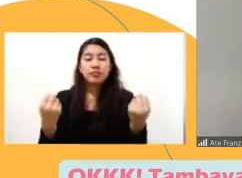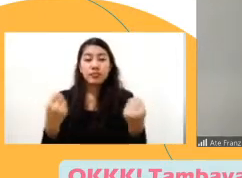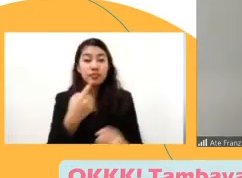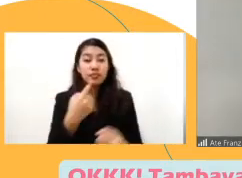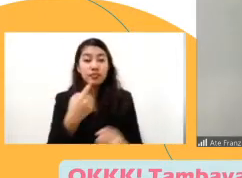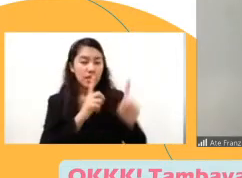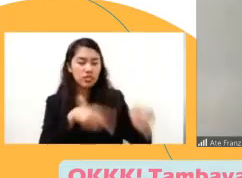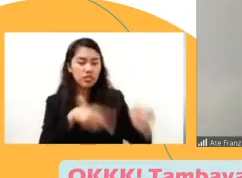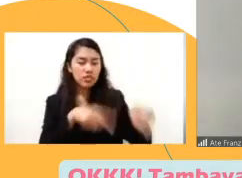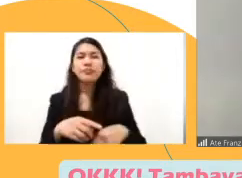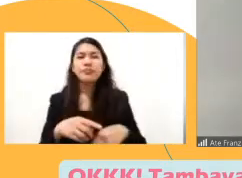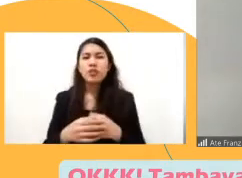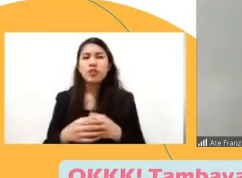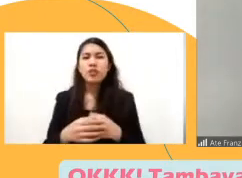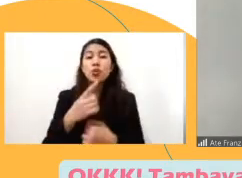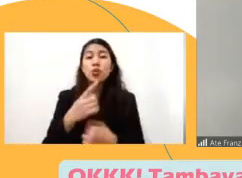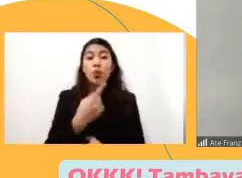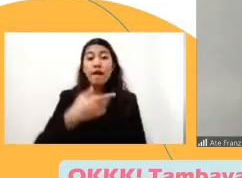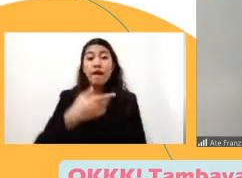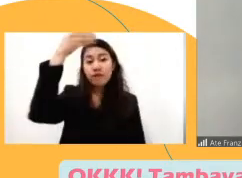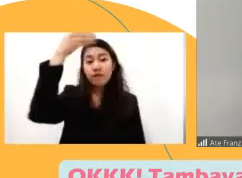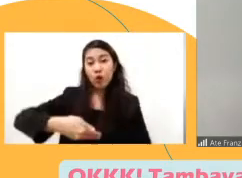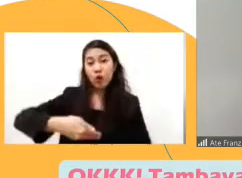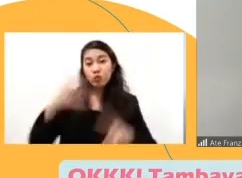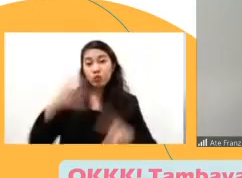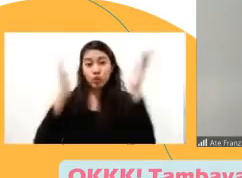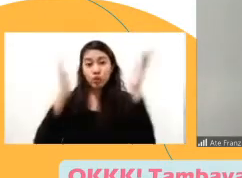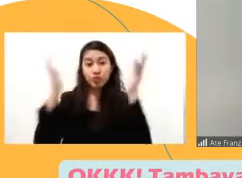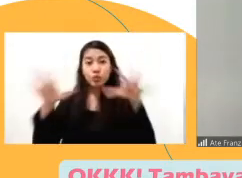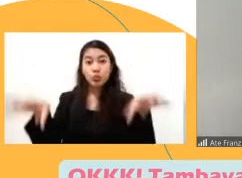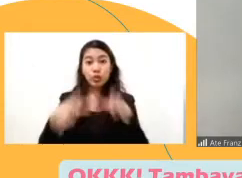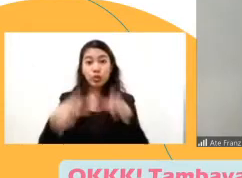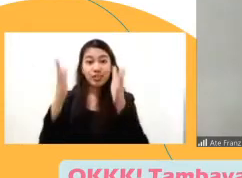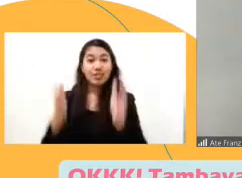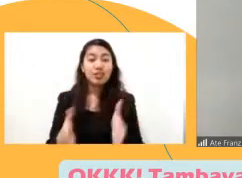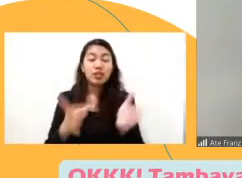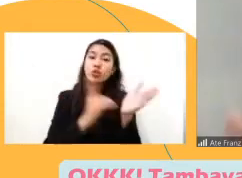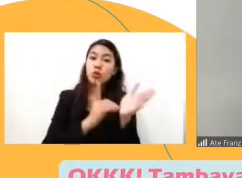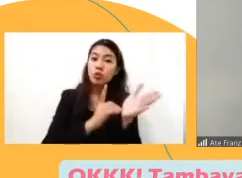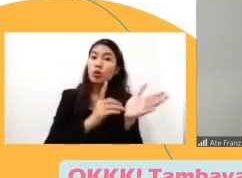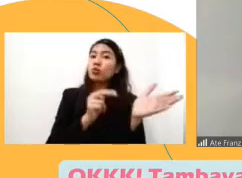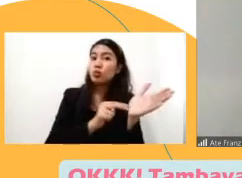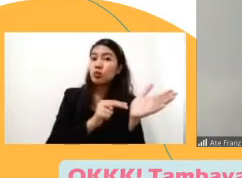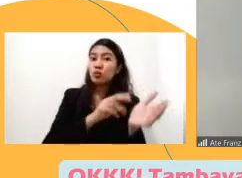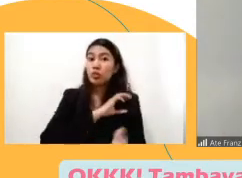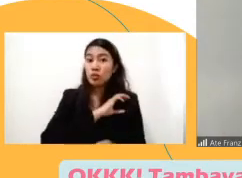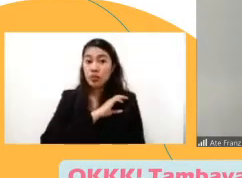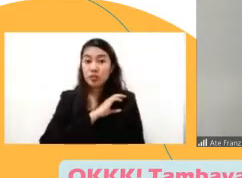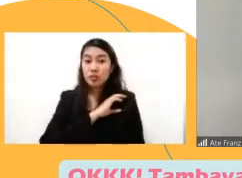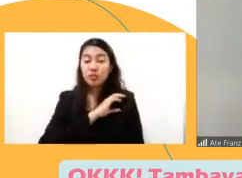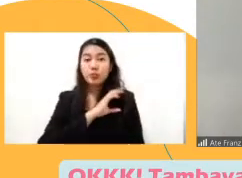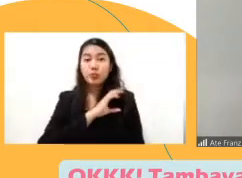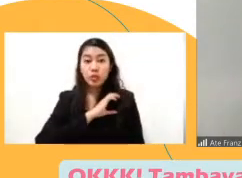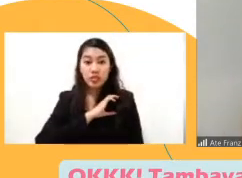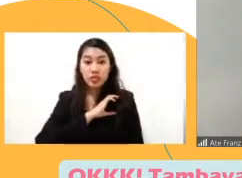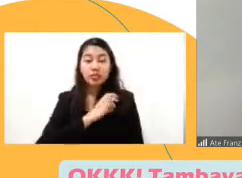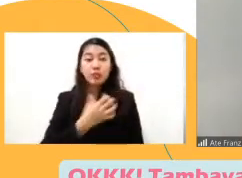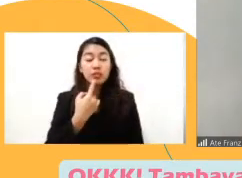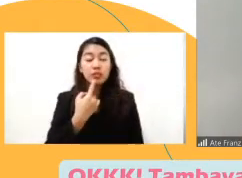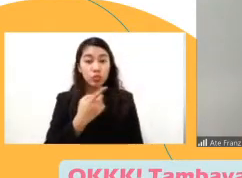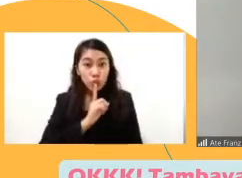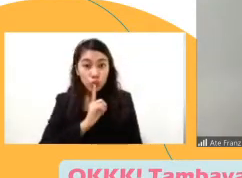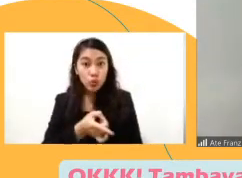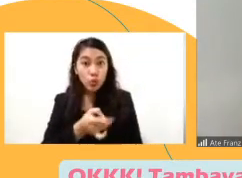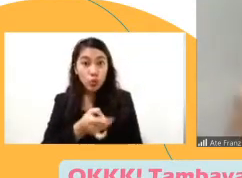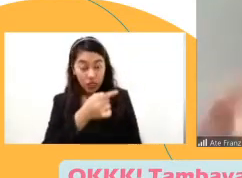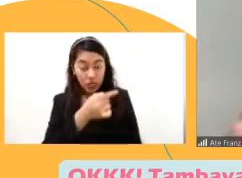no? Totoo yun, no? Yung mga frontliners natin, kasi araw-araw, no? Na parang yung pakiramdam